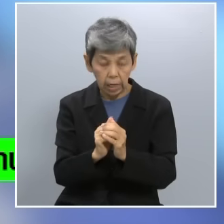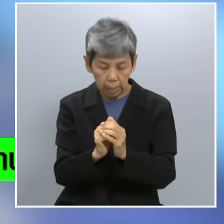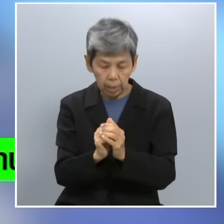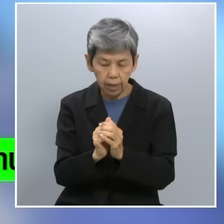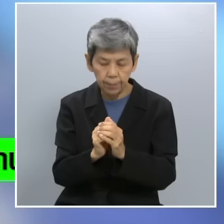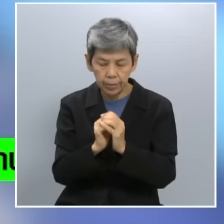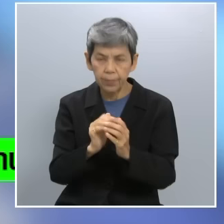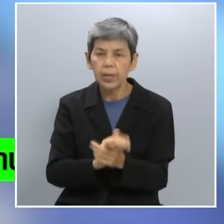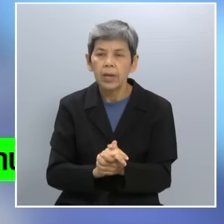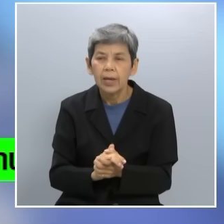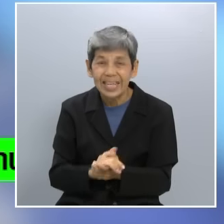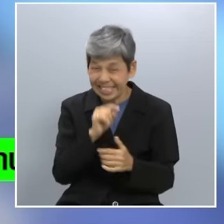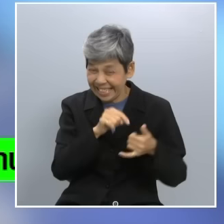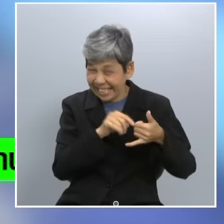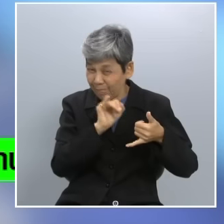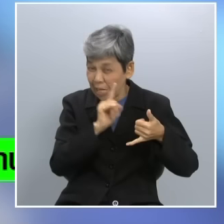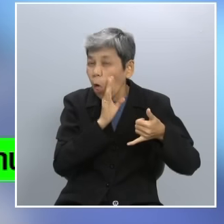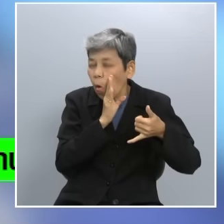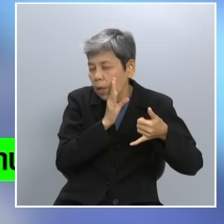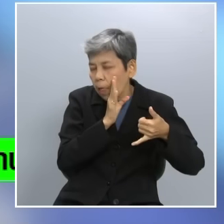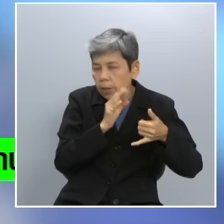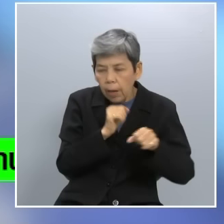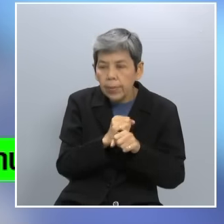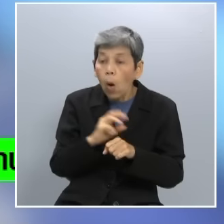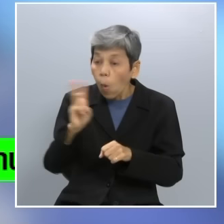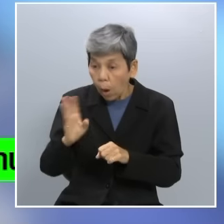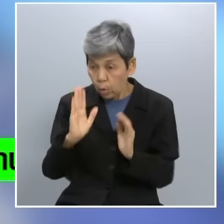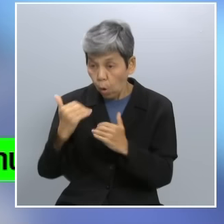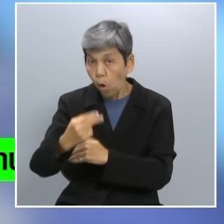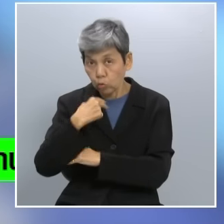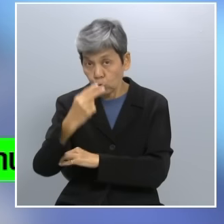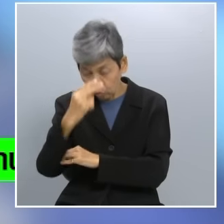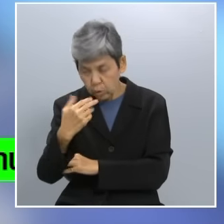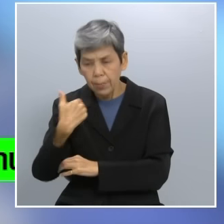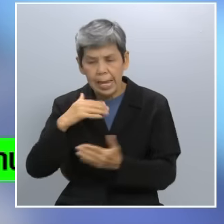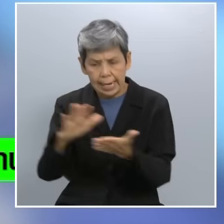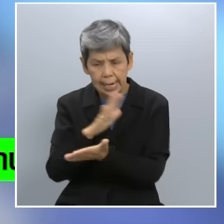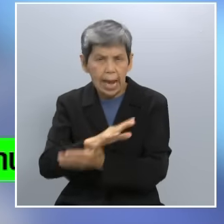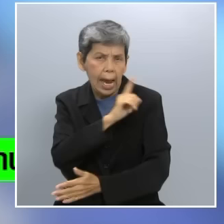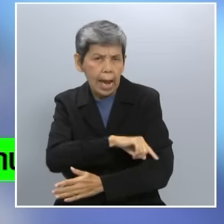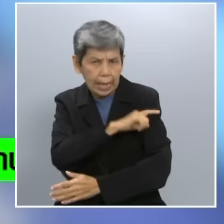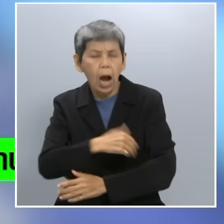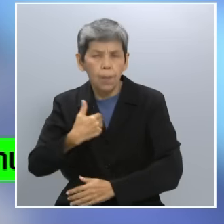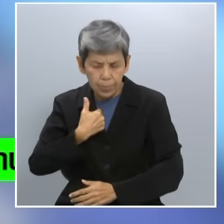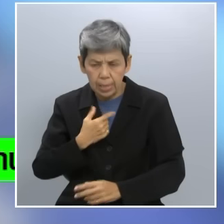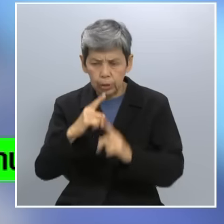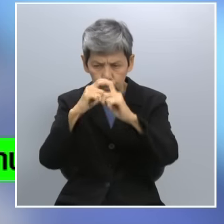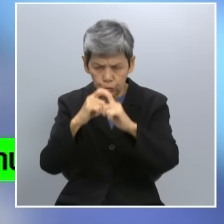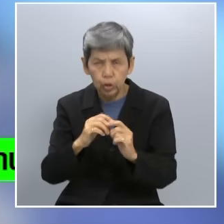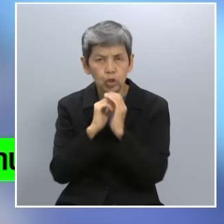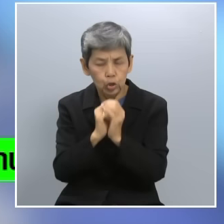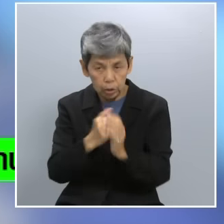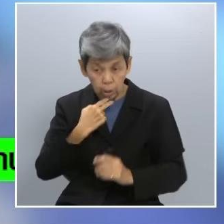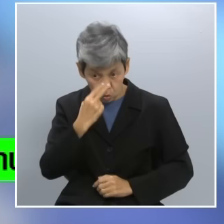หลังจากนั้นเนี่ยไอ้คนก่อเหตุเนี่ยนะฮะมันบอกว่าว่างแล้วฝากดูห้องอาหน่อยมีกระดาษขาวๆจั่วหัวภาษาจีนวางอยู่บนโต๊ะ